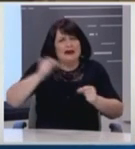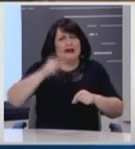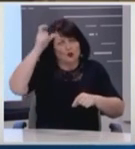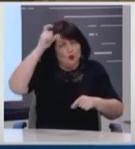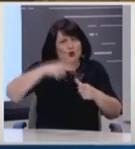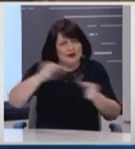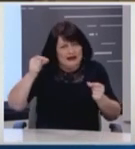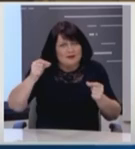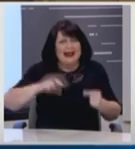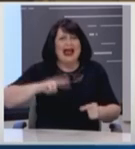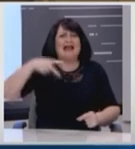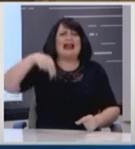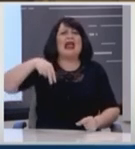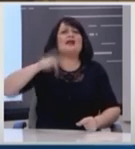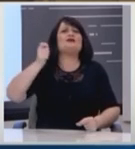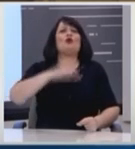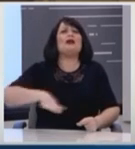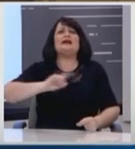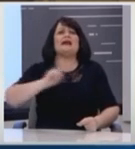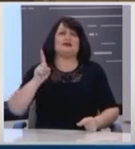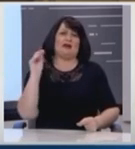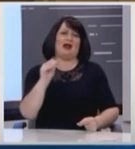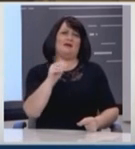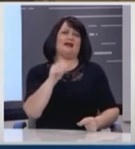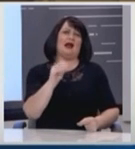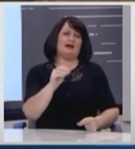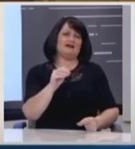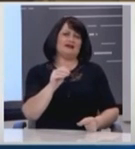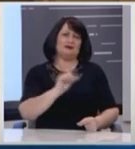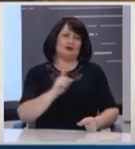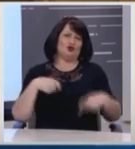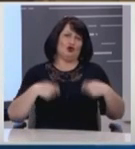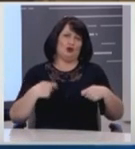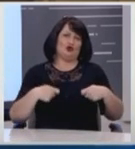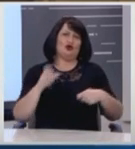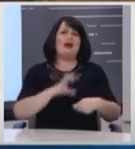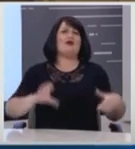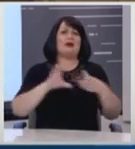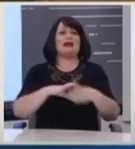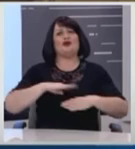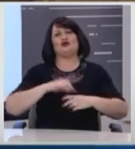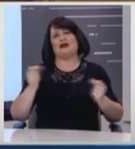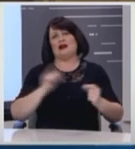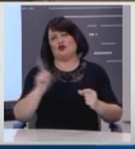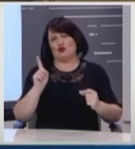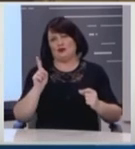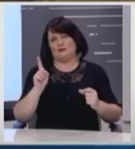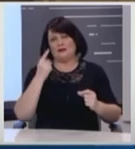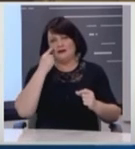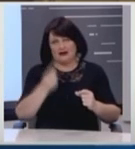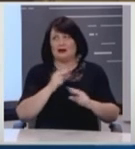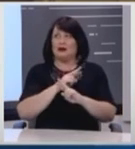ενάντια στις αντιλαϊκές πολιτικές, την εκμεταλλεύτρια αστική τάξη ενάντια στην Ευρωπαϊκή Ένωση, το ΝΑΤΟ. Είναι